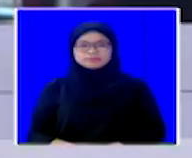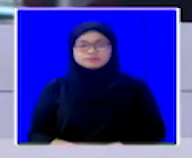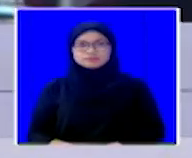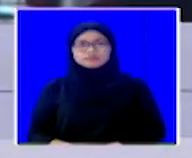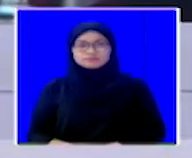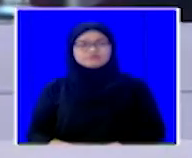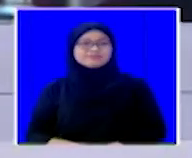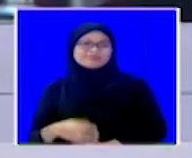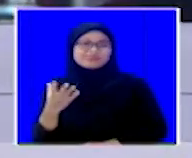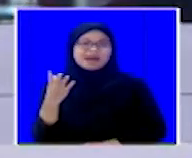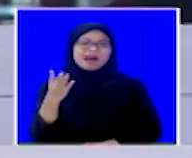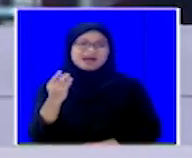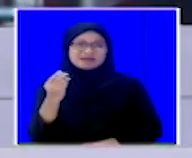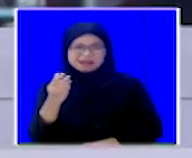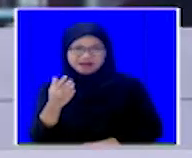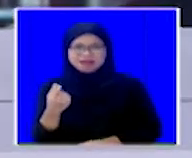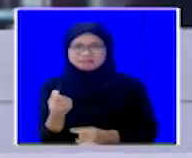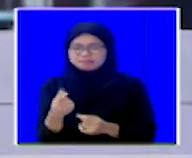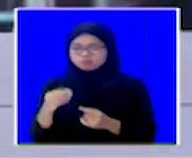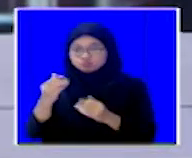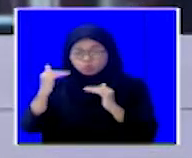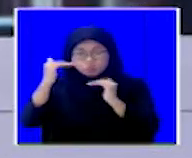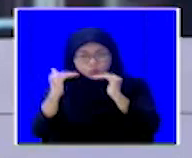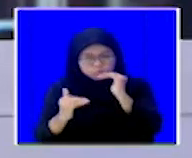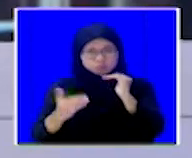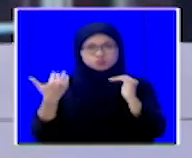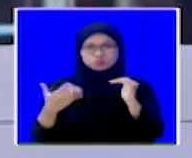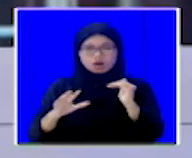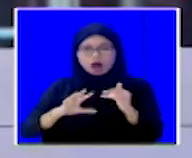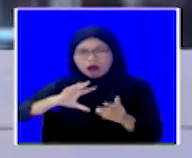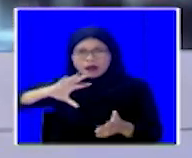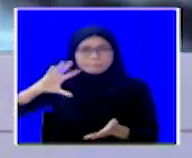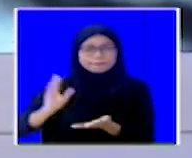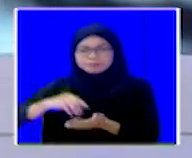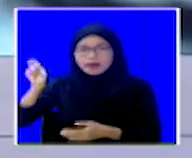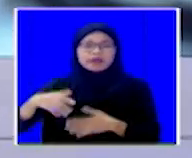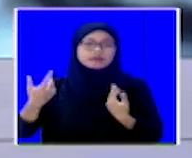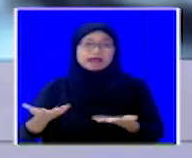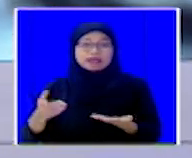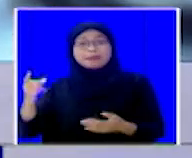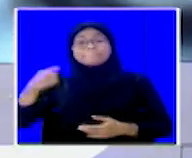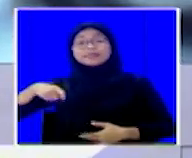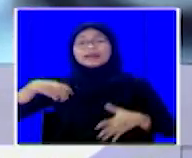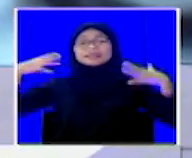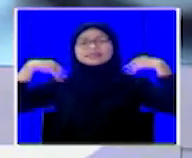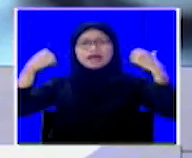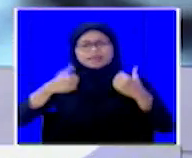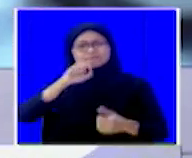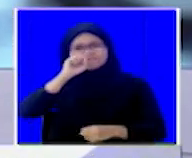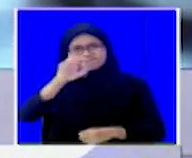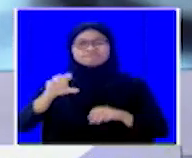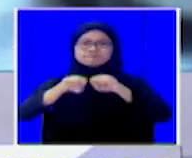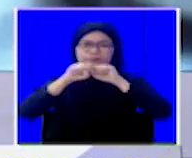Anda kembali menyaksikan Buletin A News yang pemirsa dengar alasan harga reagen serta bahan habis pakai telah turun. Pemerintah melalui Kementerian Kesehatan